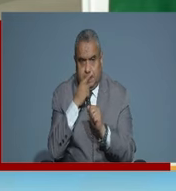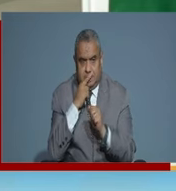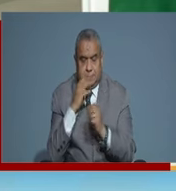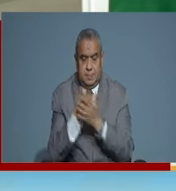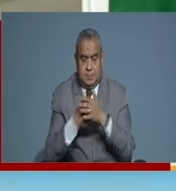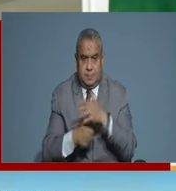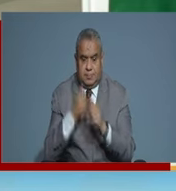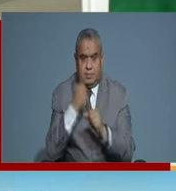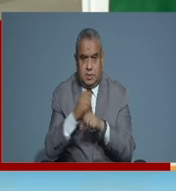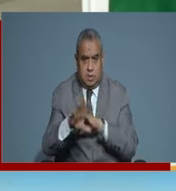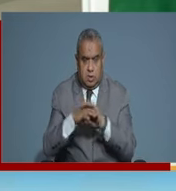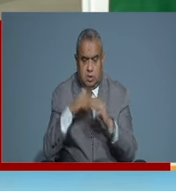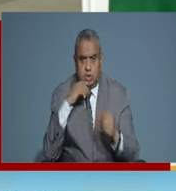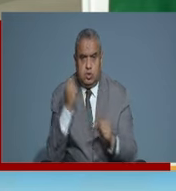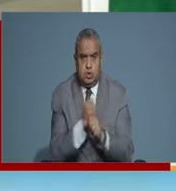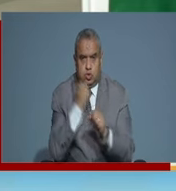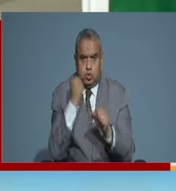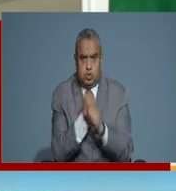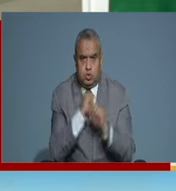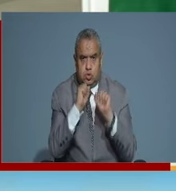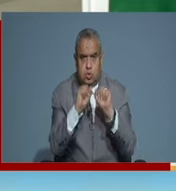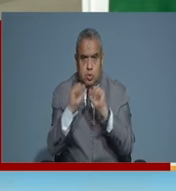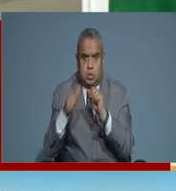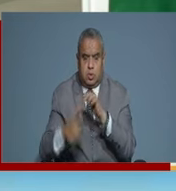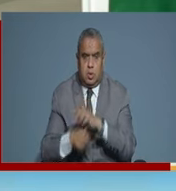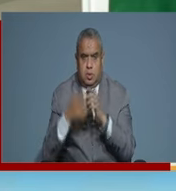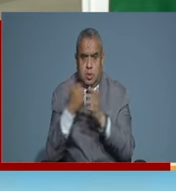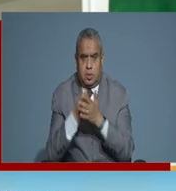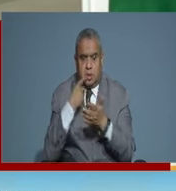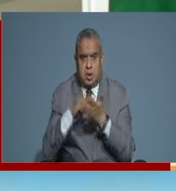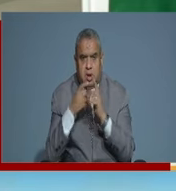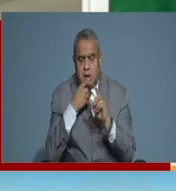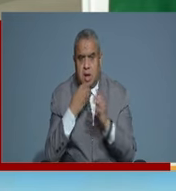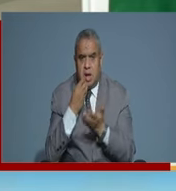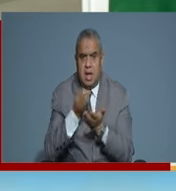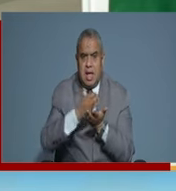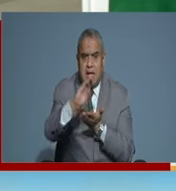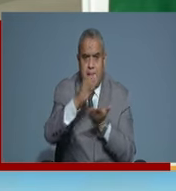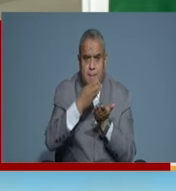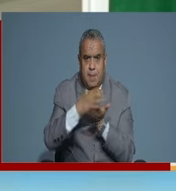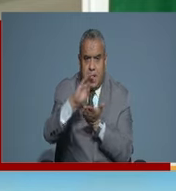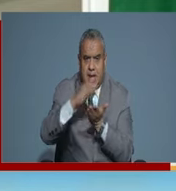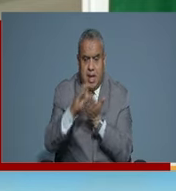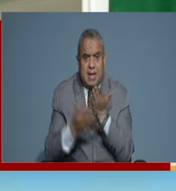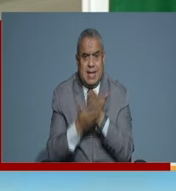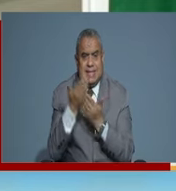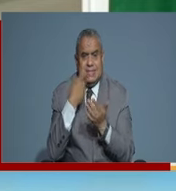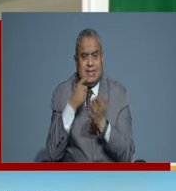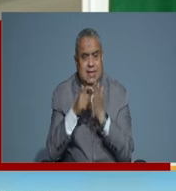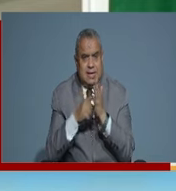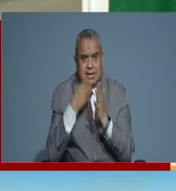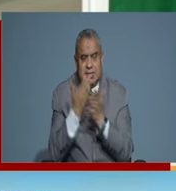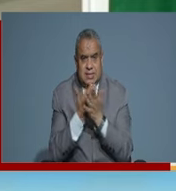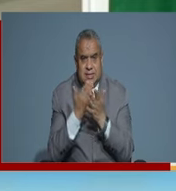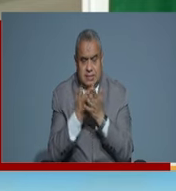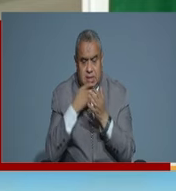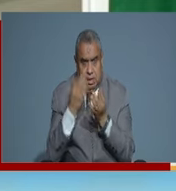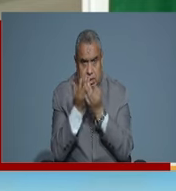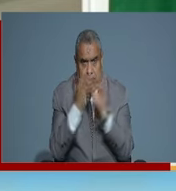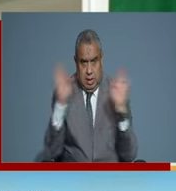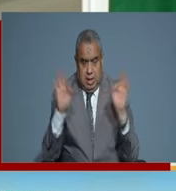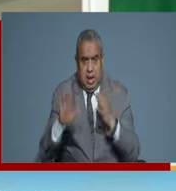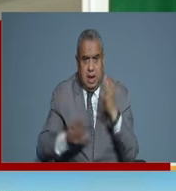وقادرة على إجابة للتحديات الجديدة من أجل حل